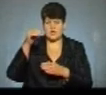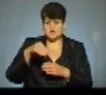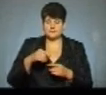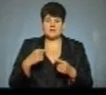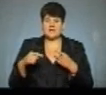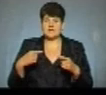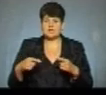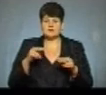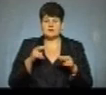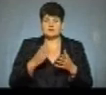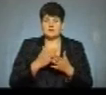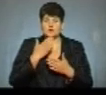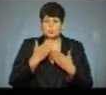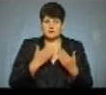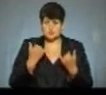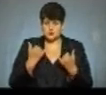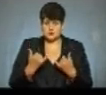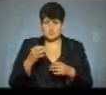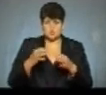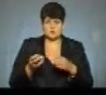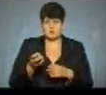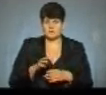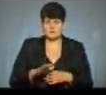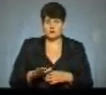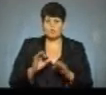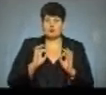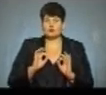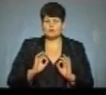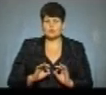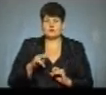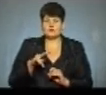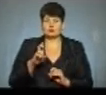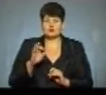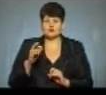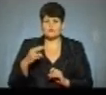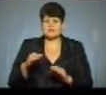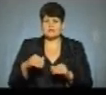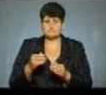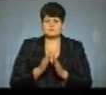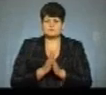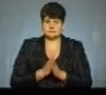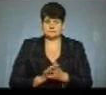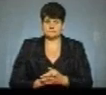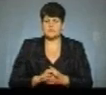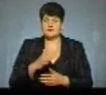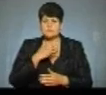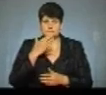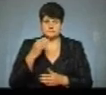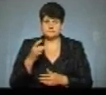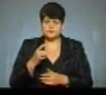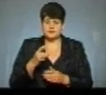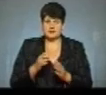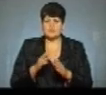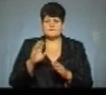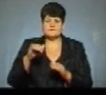мали допитати сьогодні, на суд не з'явилися. Тому прокурор Леонід Бучковський подав клопотання. Неодноразово